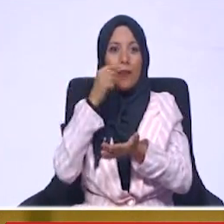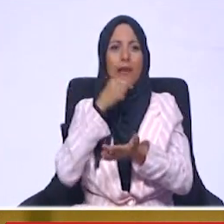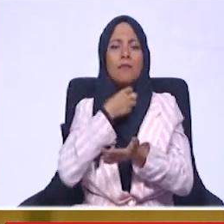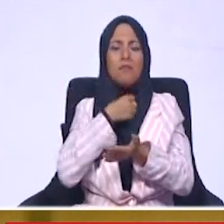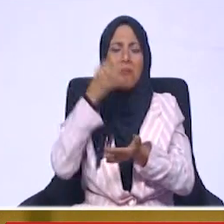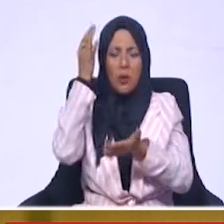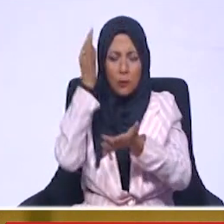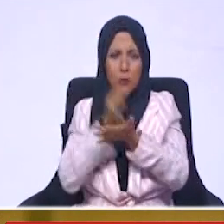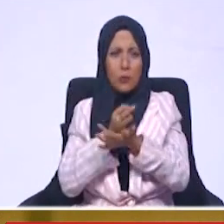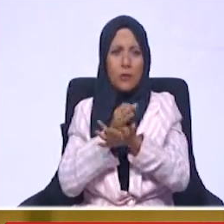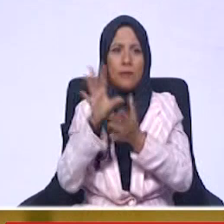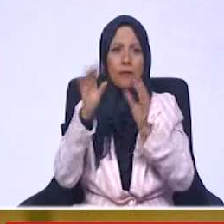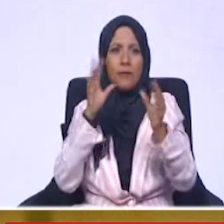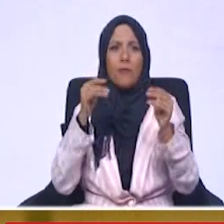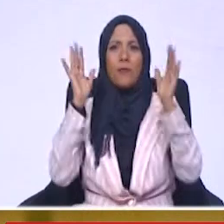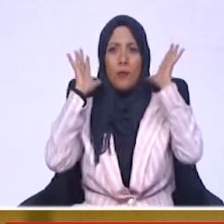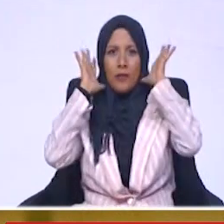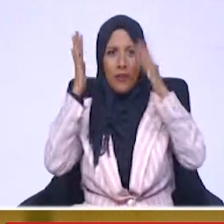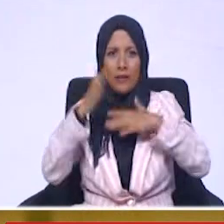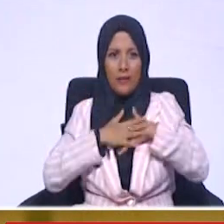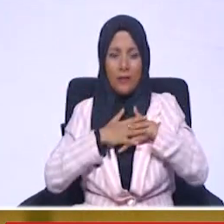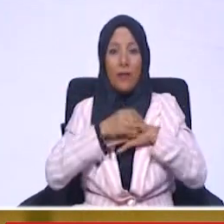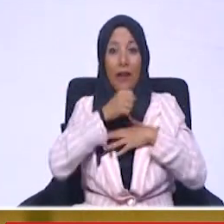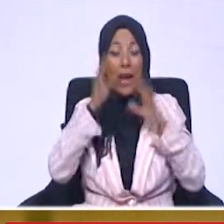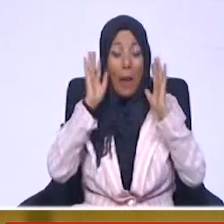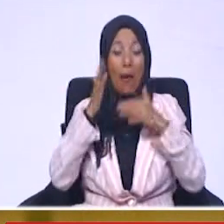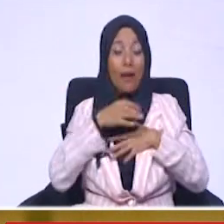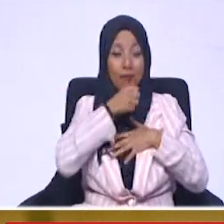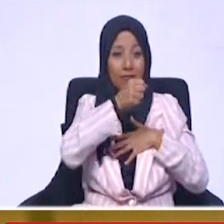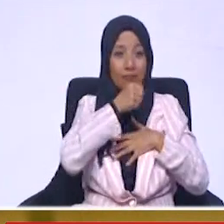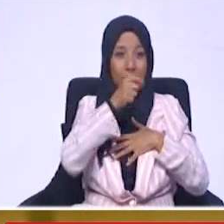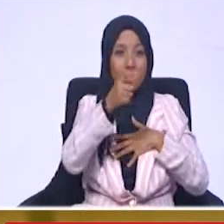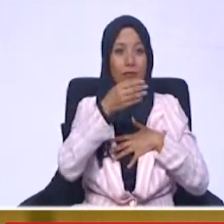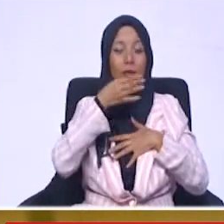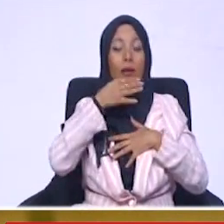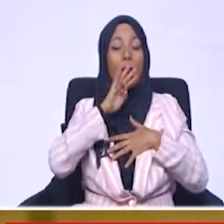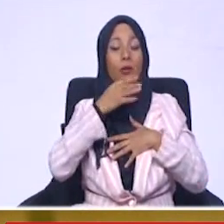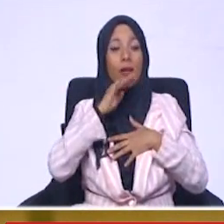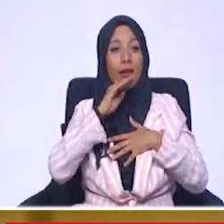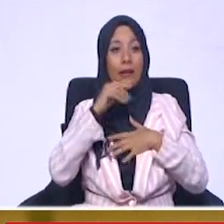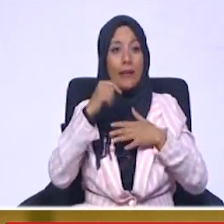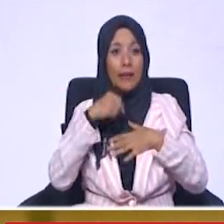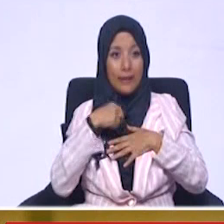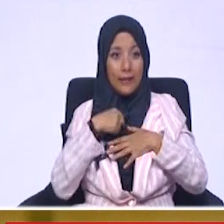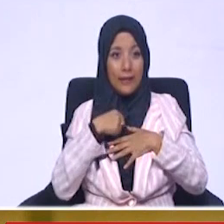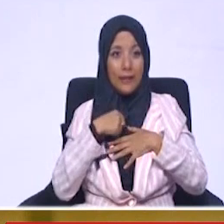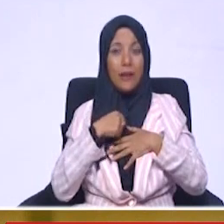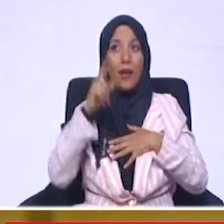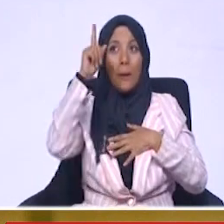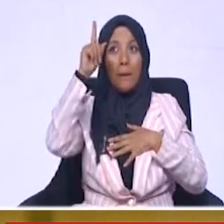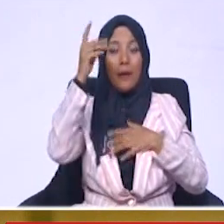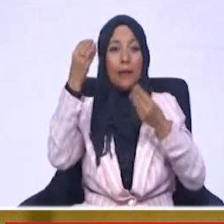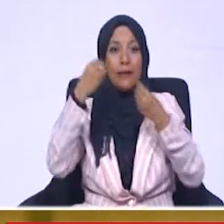وتجويدا ومؤذن واماما وخطيب والحمد لله بدا بفضل